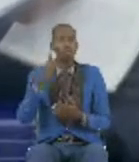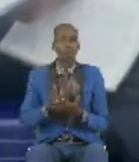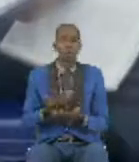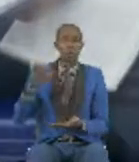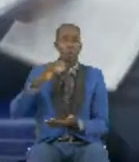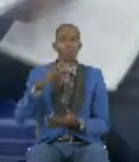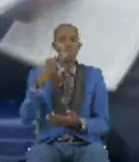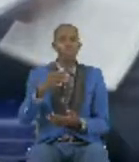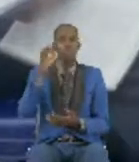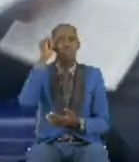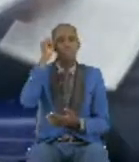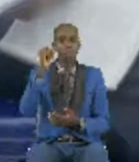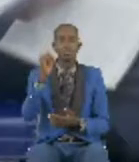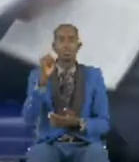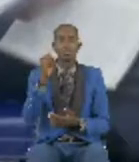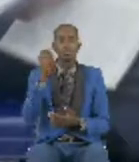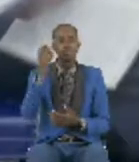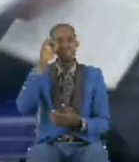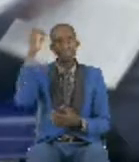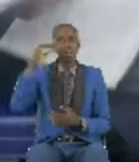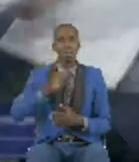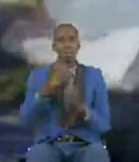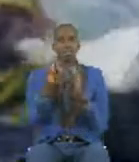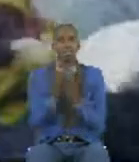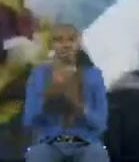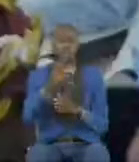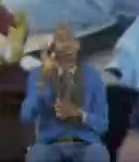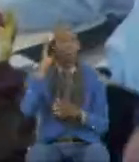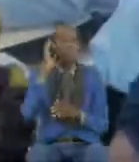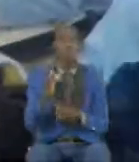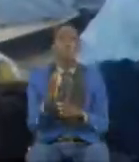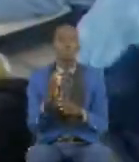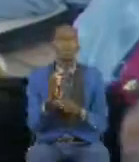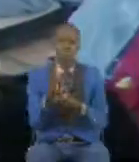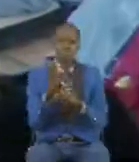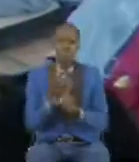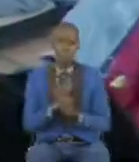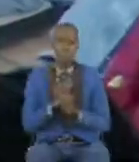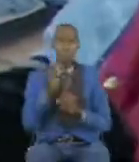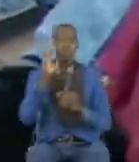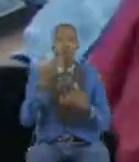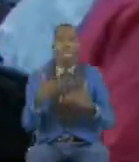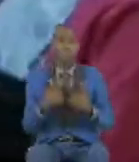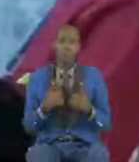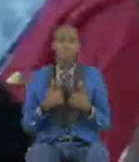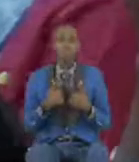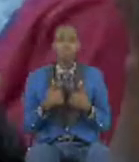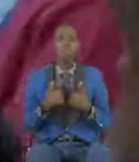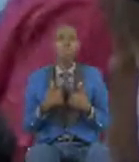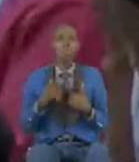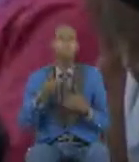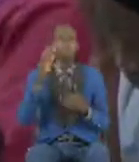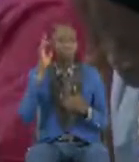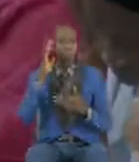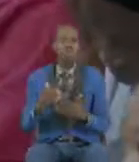la possession de la richesse de sa grâce. Je prie que tu possèdes la possession présente, actuelle, de